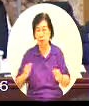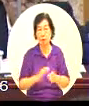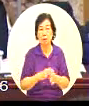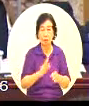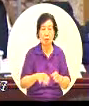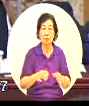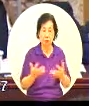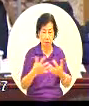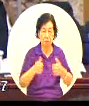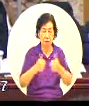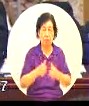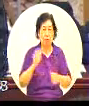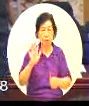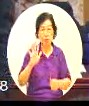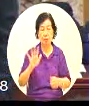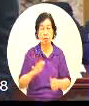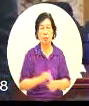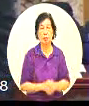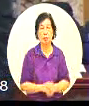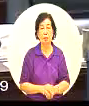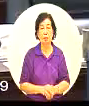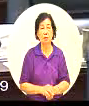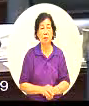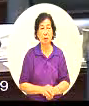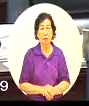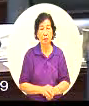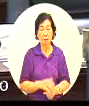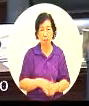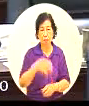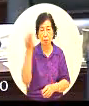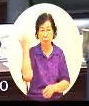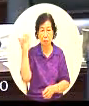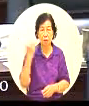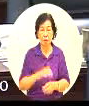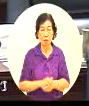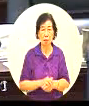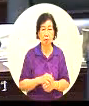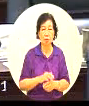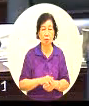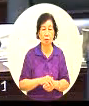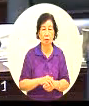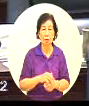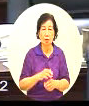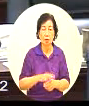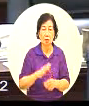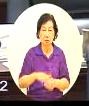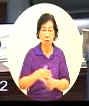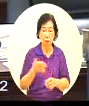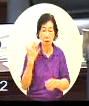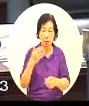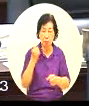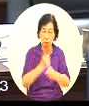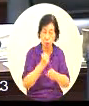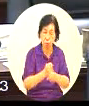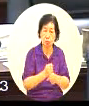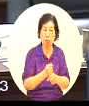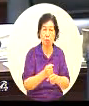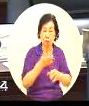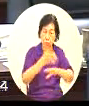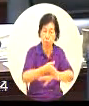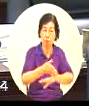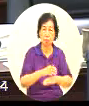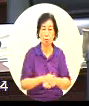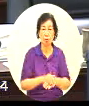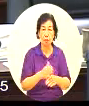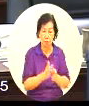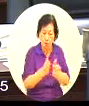机会的啦。 谢谢，我是讲安尼，当时进行啦，你们能进行这段第一期进行好，第二期你无